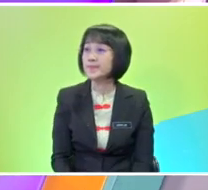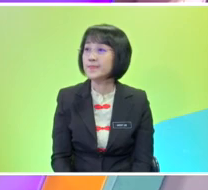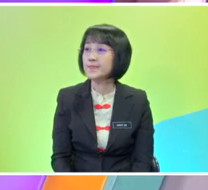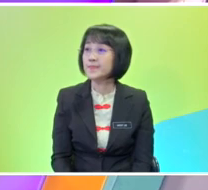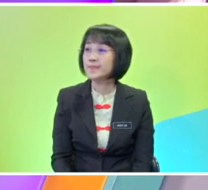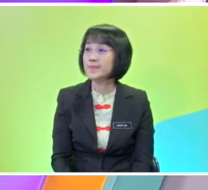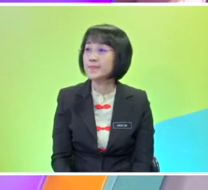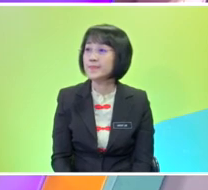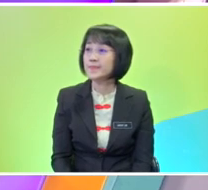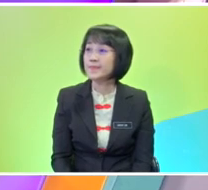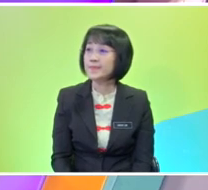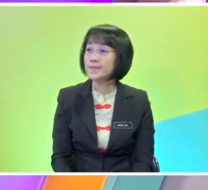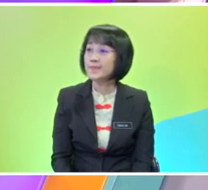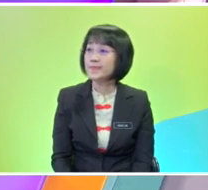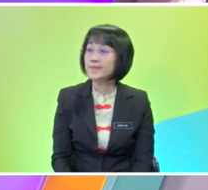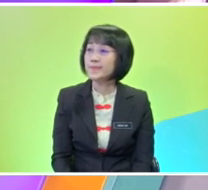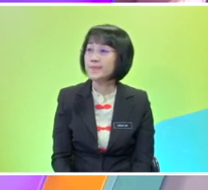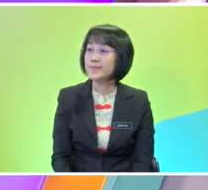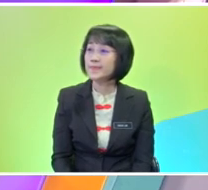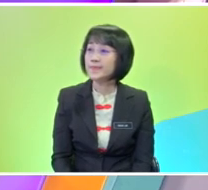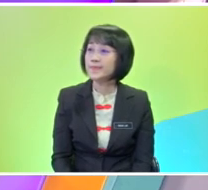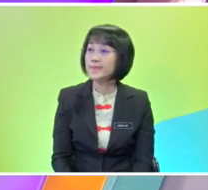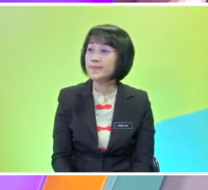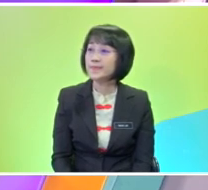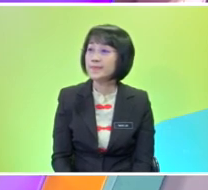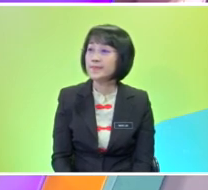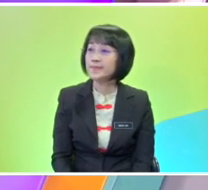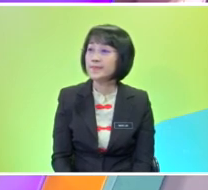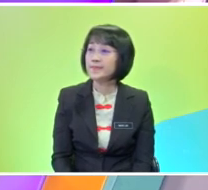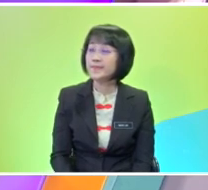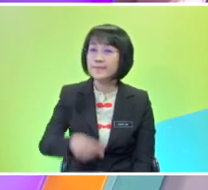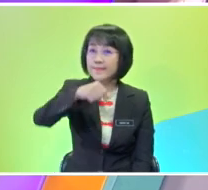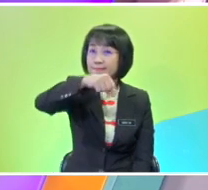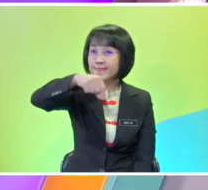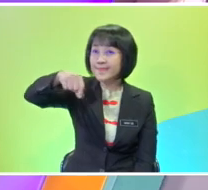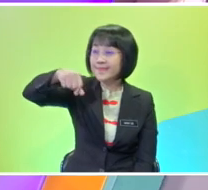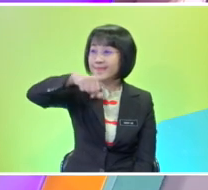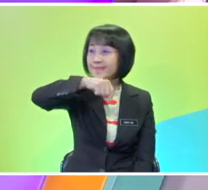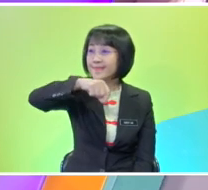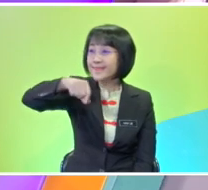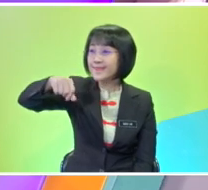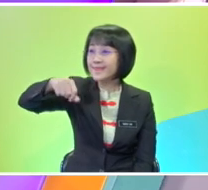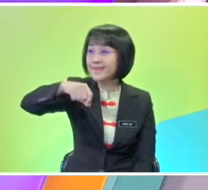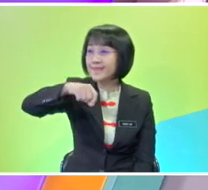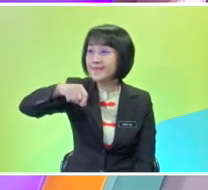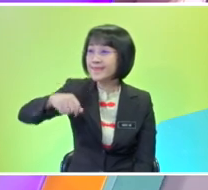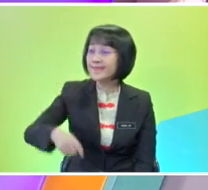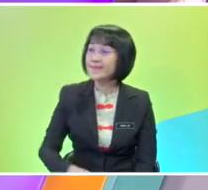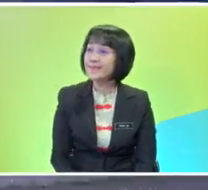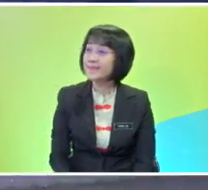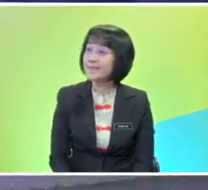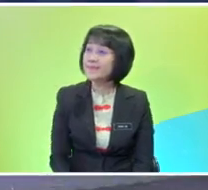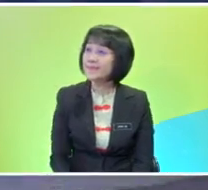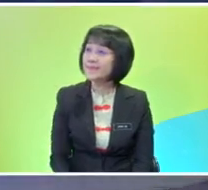di dalam bekas agar tidak tumpah Oke kita disamping tuh